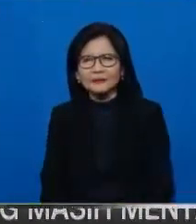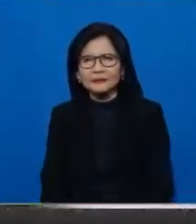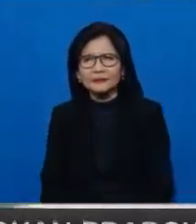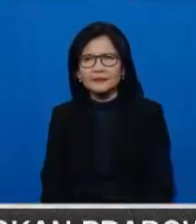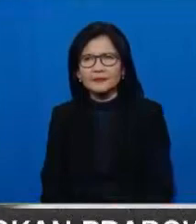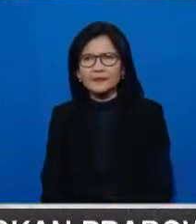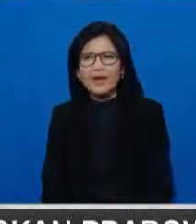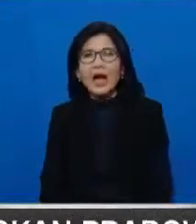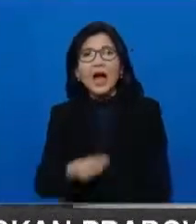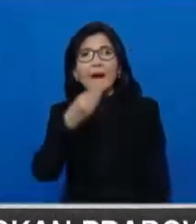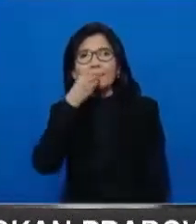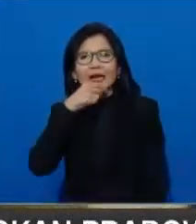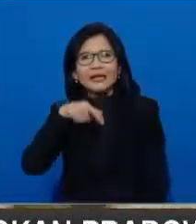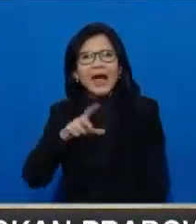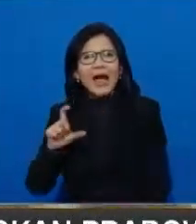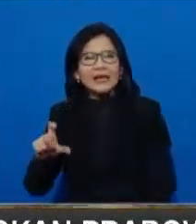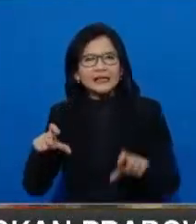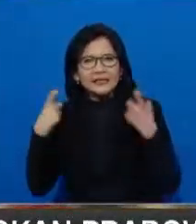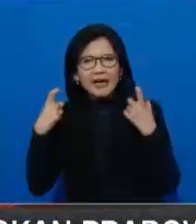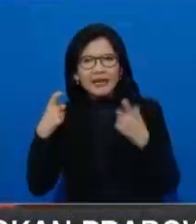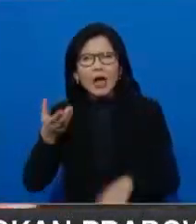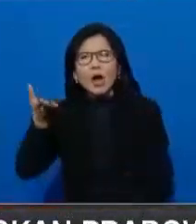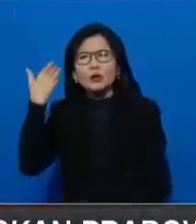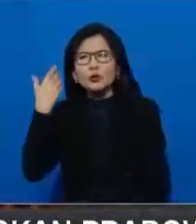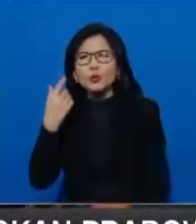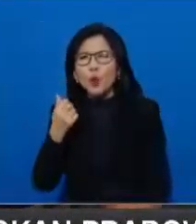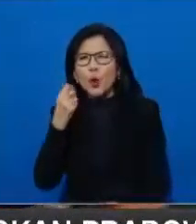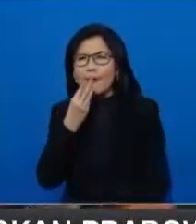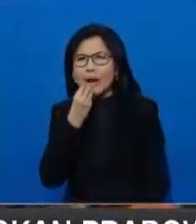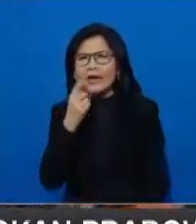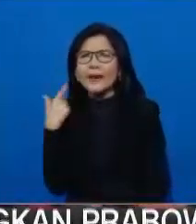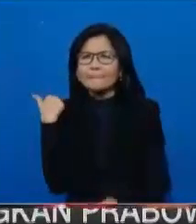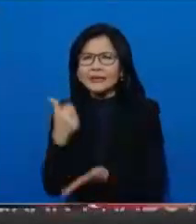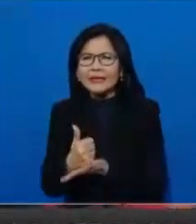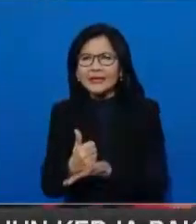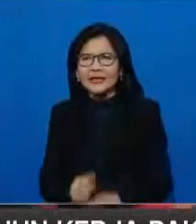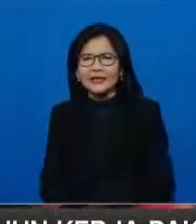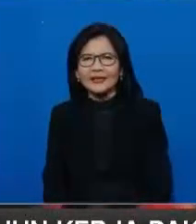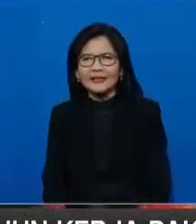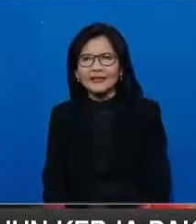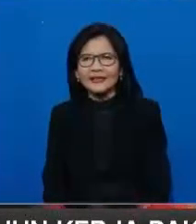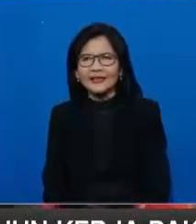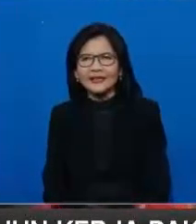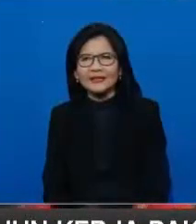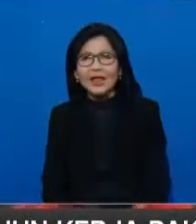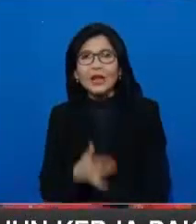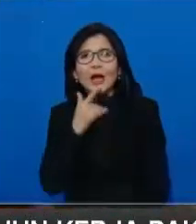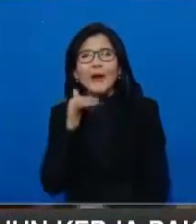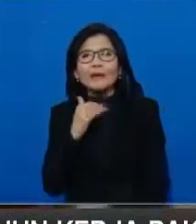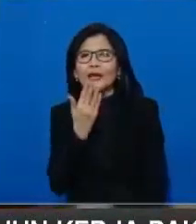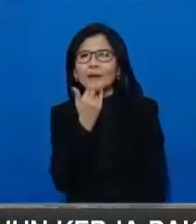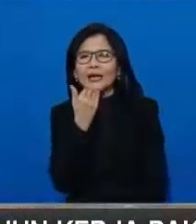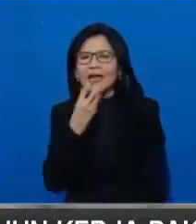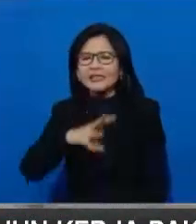Bulgur memiliki sejarah di Indonesia karena sempat menjadi makanan pokok di Indonesia. Sensasinya mirip dengan menyantap nasi beras